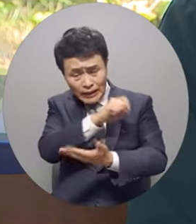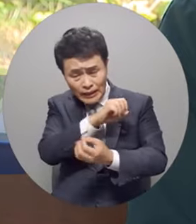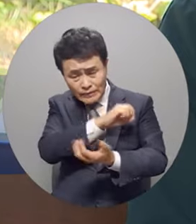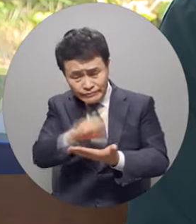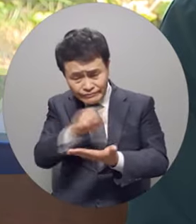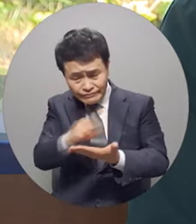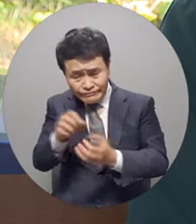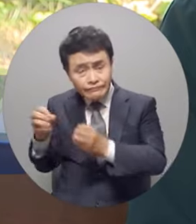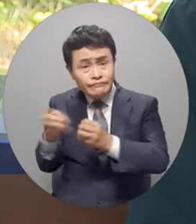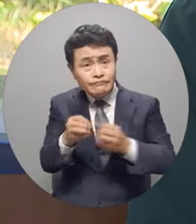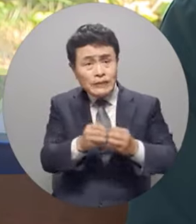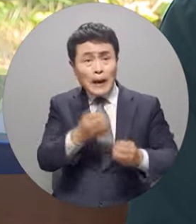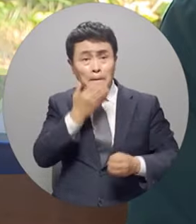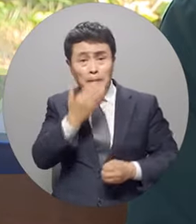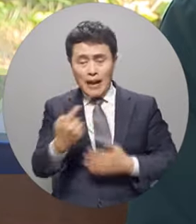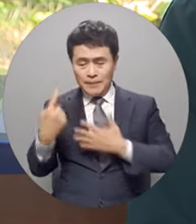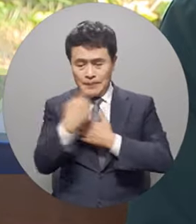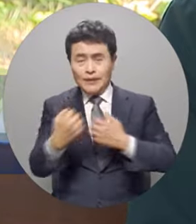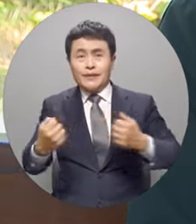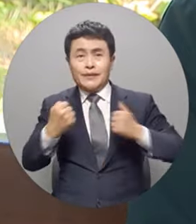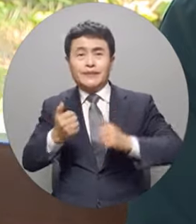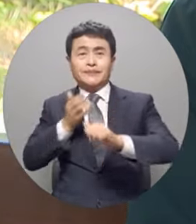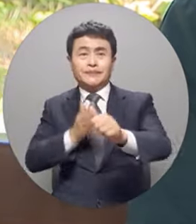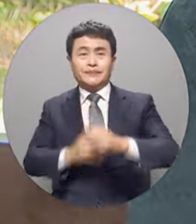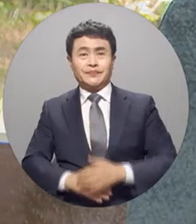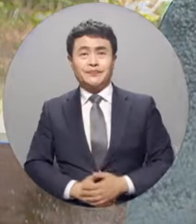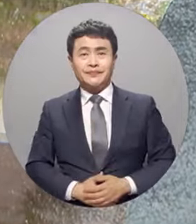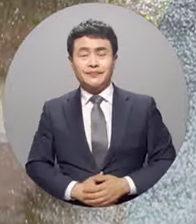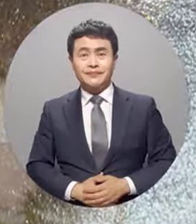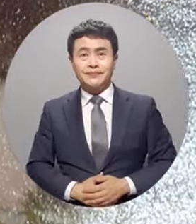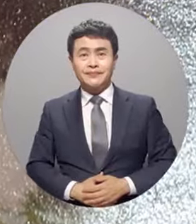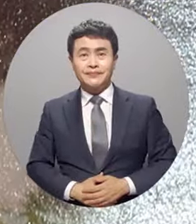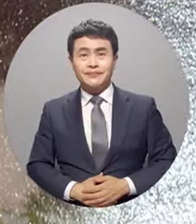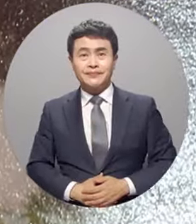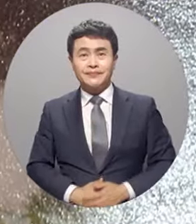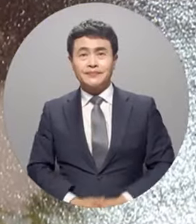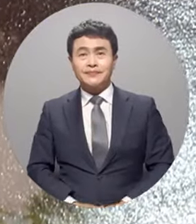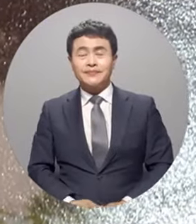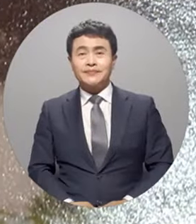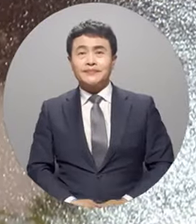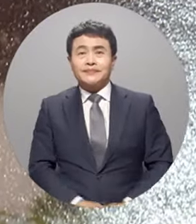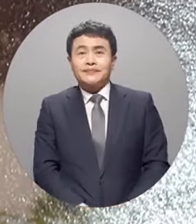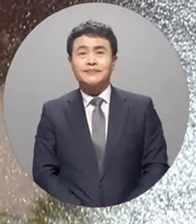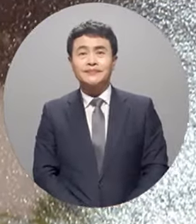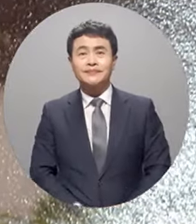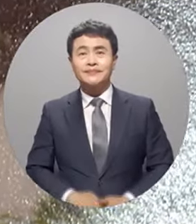그래서 건강하라고 그럽니다. MBC 뉴스 박종호입니다.